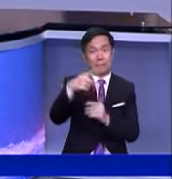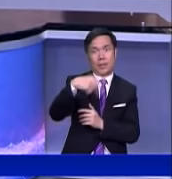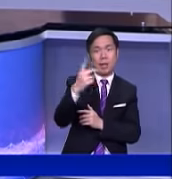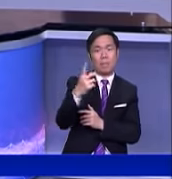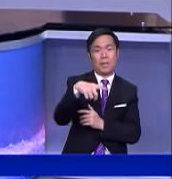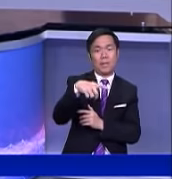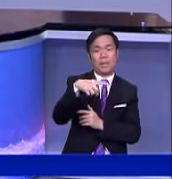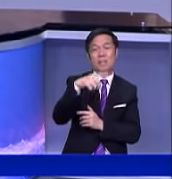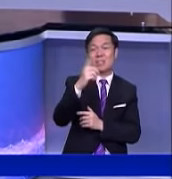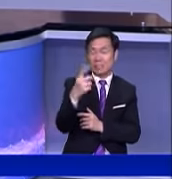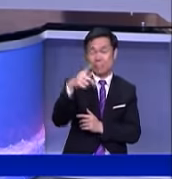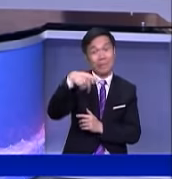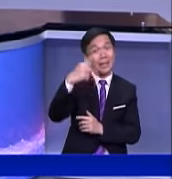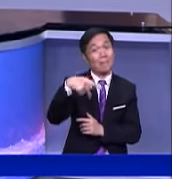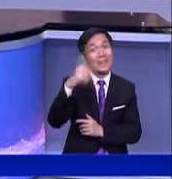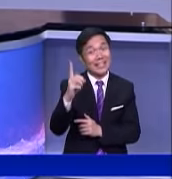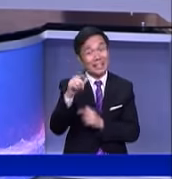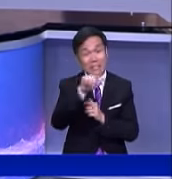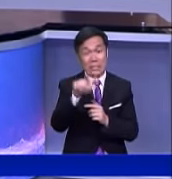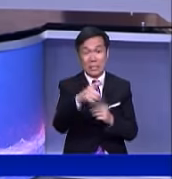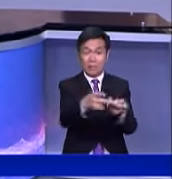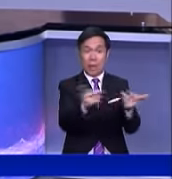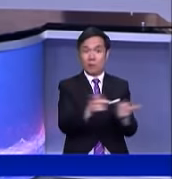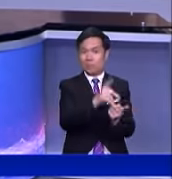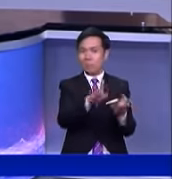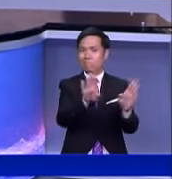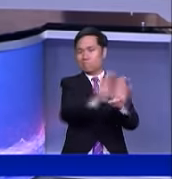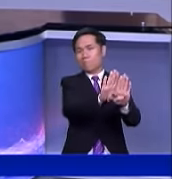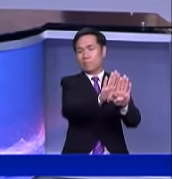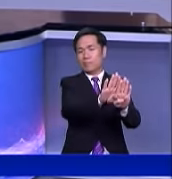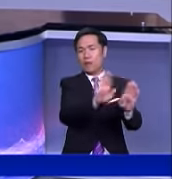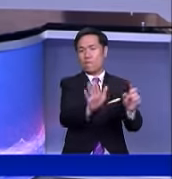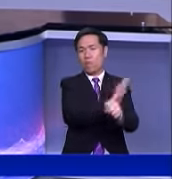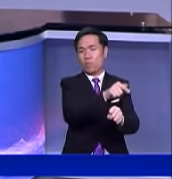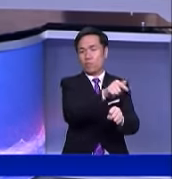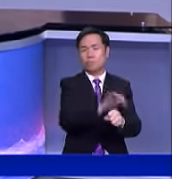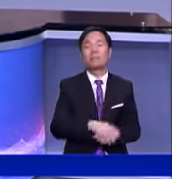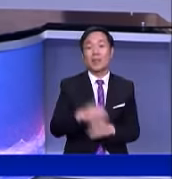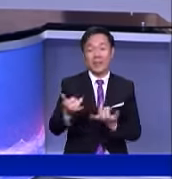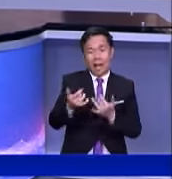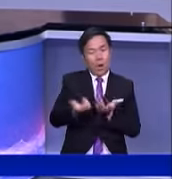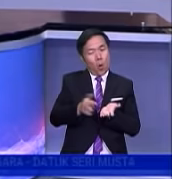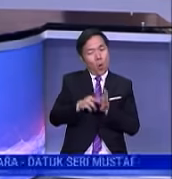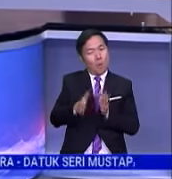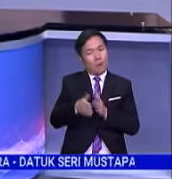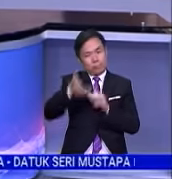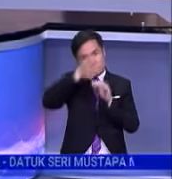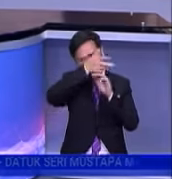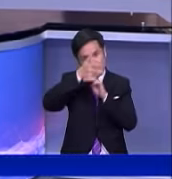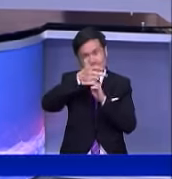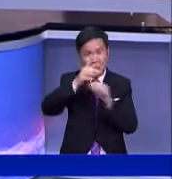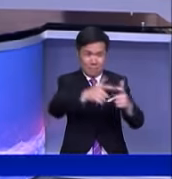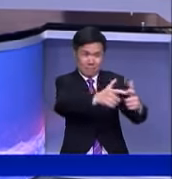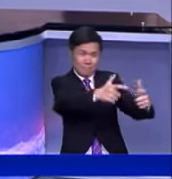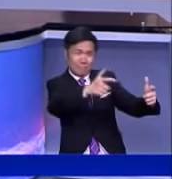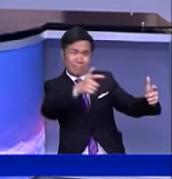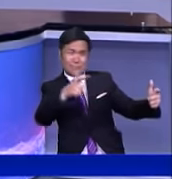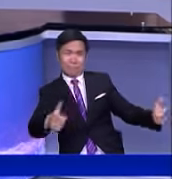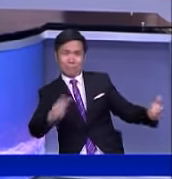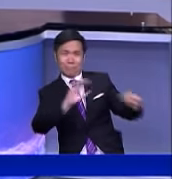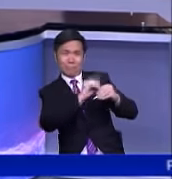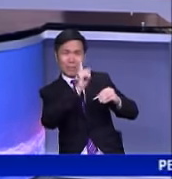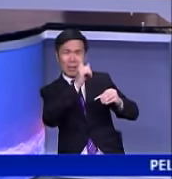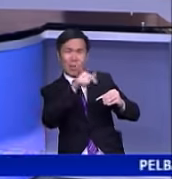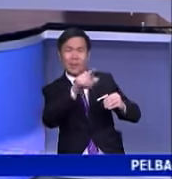Diperketat PKPD dilaksanakan di lokaliti itu. Wartawan Suhaili Muhammad Nur meninjau lokaliti terbesar yang dikenakan PKPD